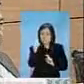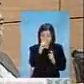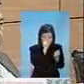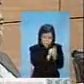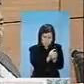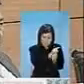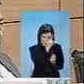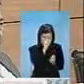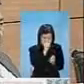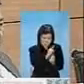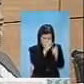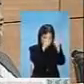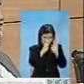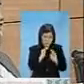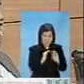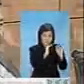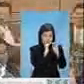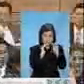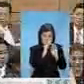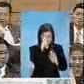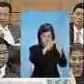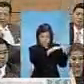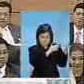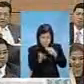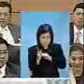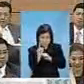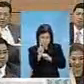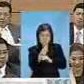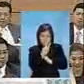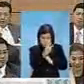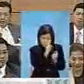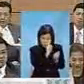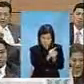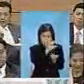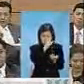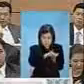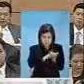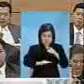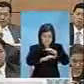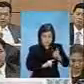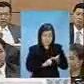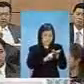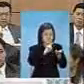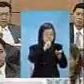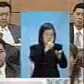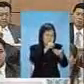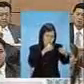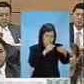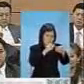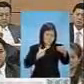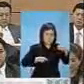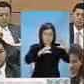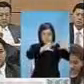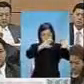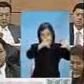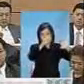นการกระทำที่จะเป็นการล้มล้างการปกครองให้ยื่นผ่านอัยการสูงสุดท่านประธานครับไม่ใช่เท่านั้นจริงๆเพื่อนสมาชิก